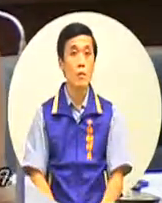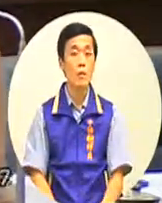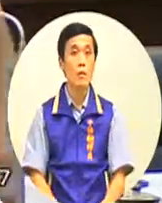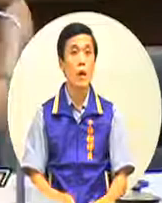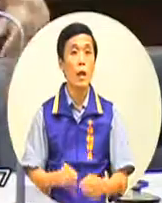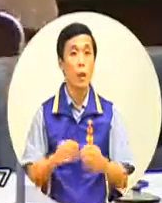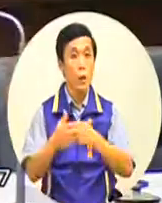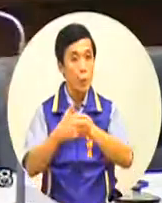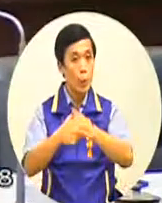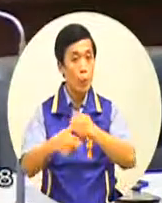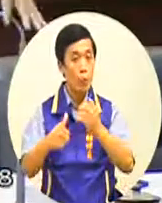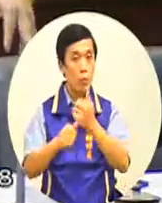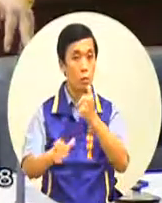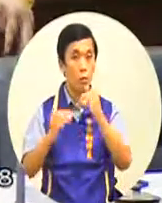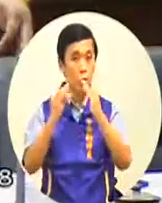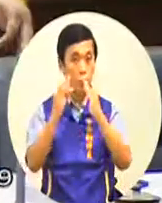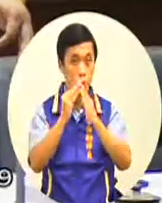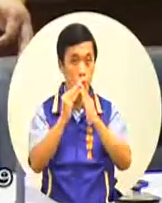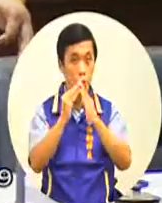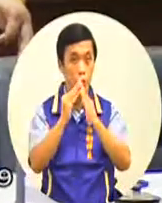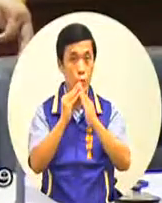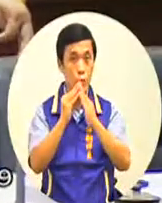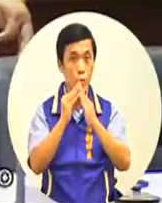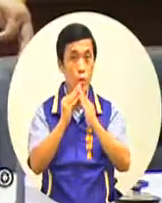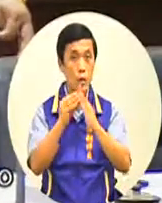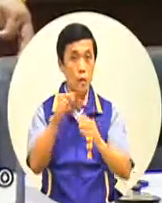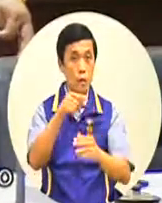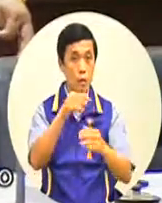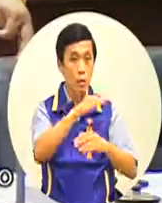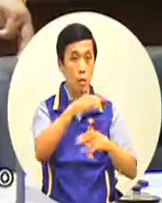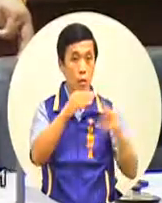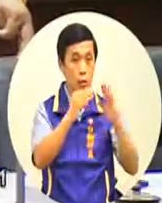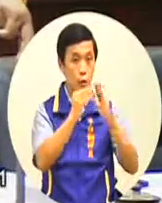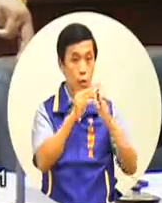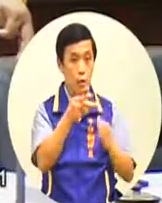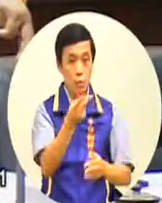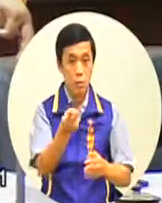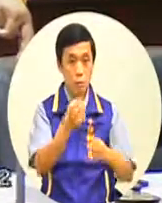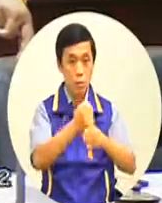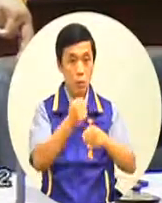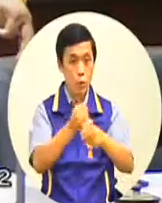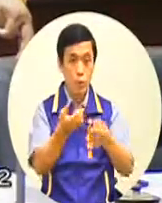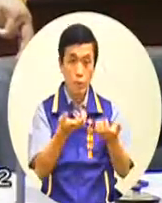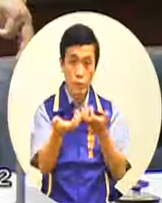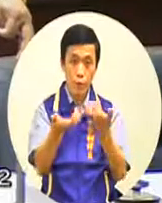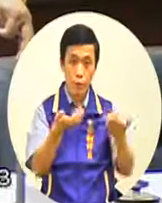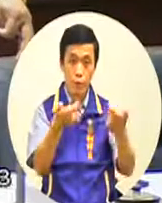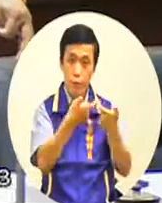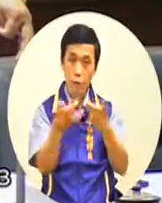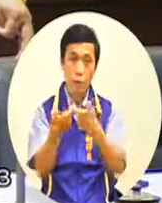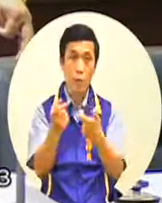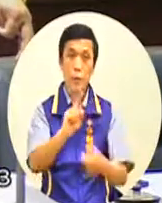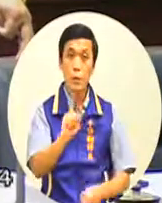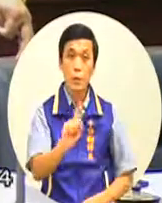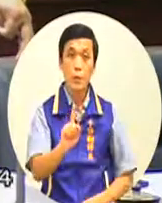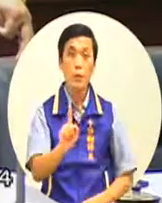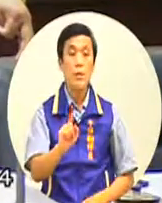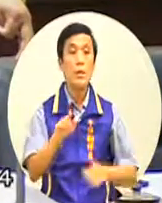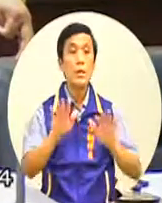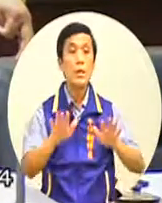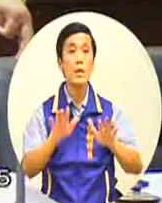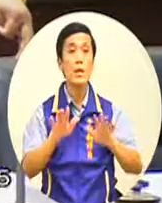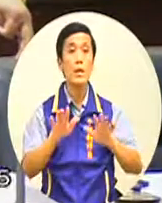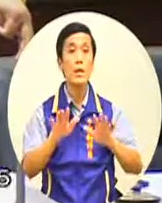卫生局跟你们的这样的一个分工到底是怎样？因为我总觉得你们现在一